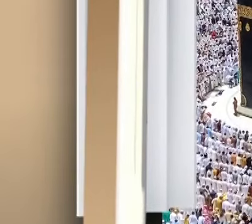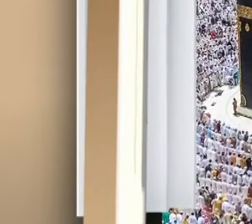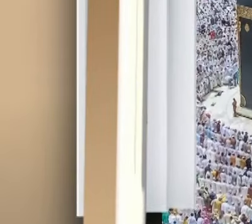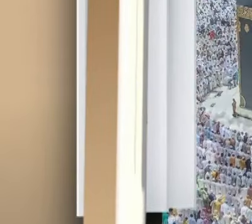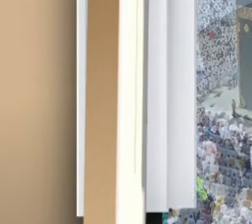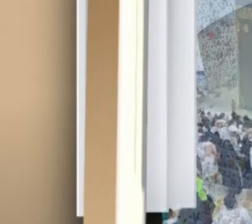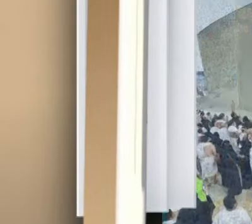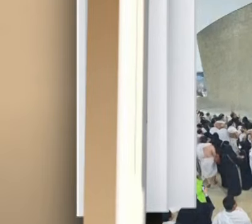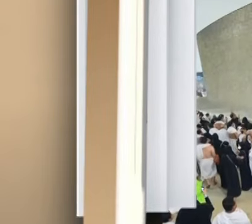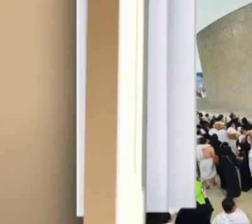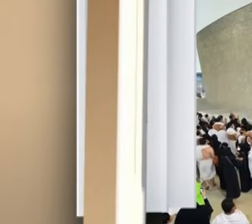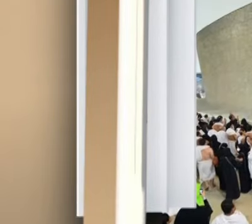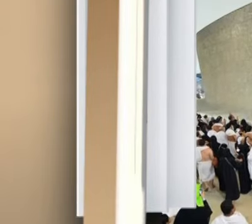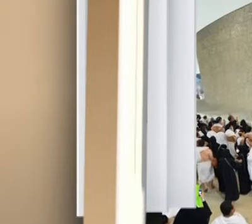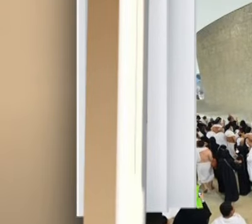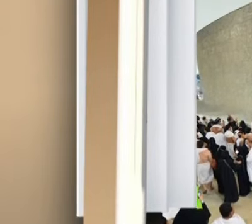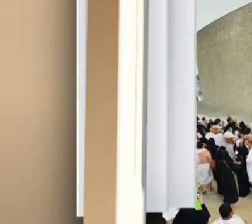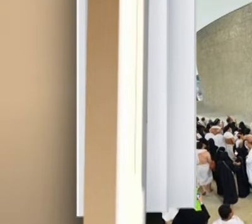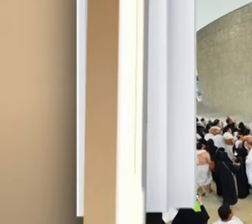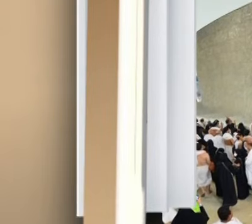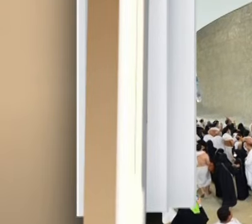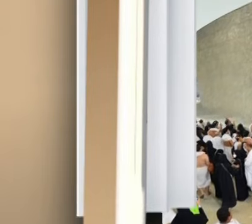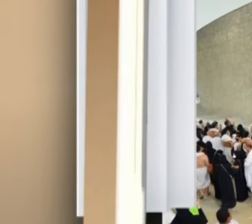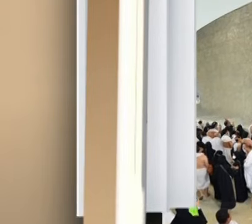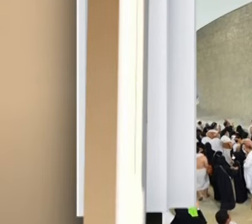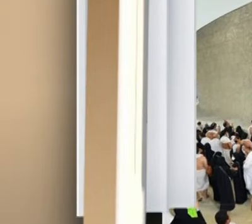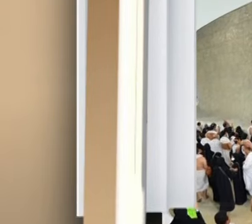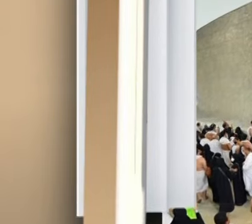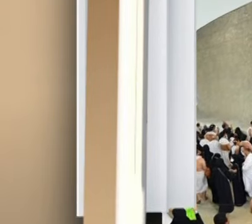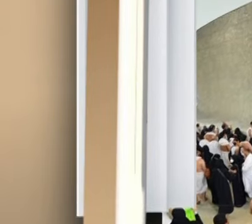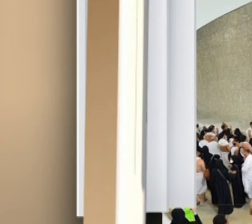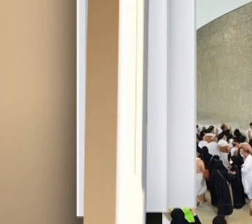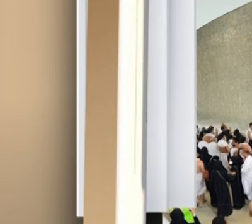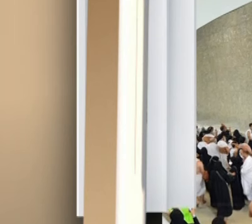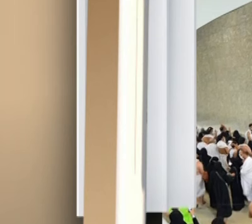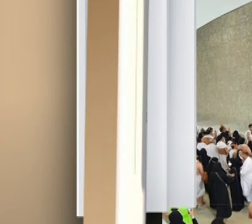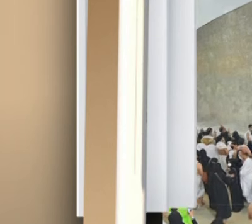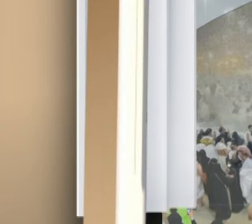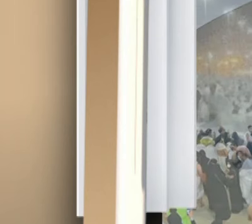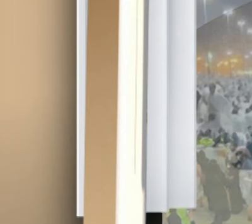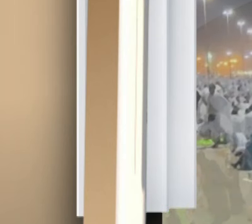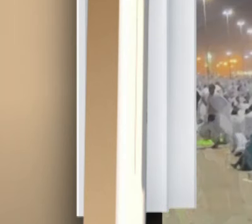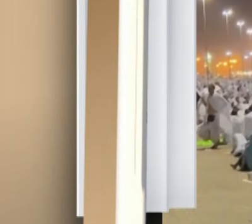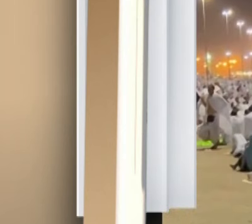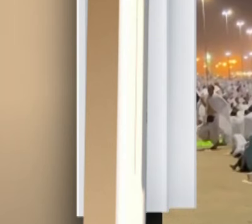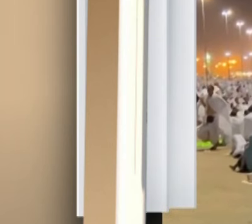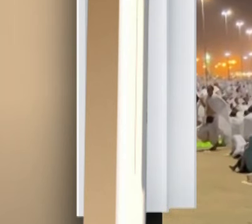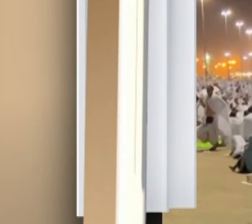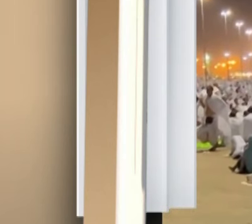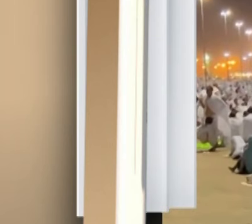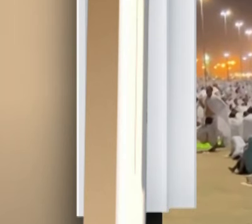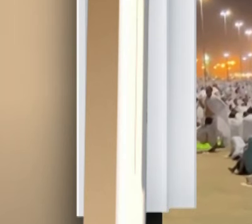لبيك لا شريك لك لبيك، إن الحمد والنعمة